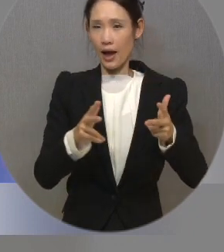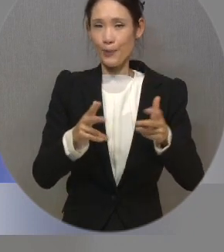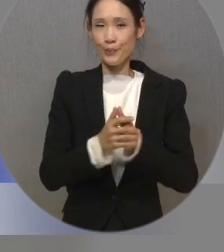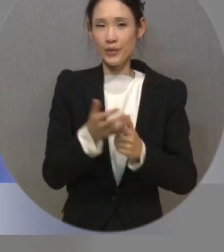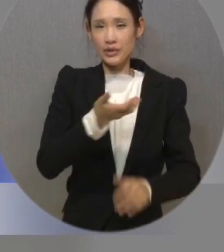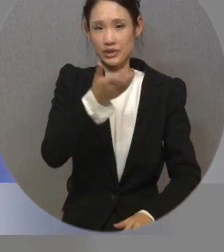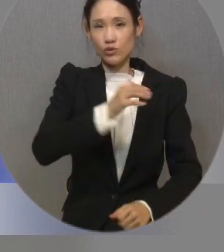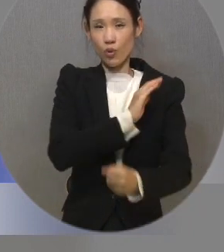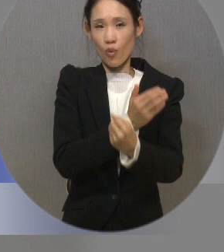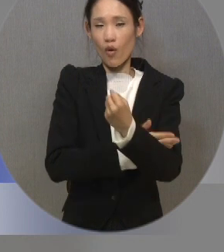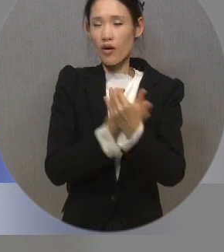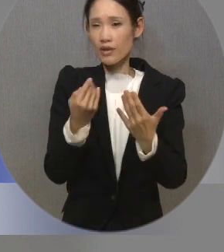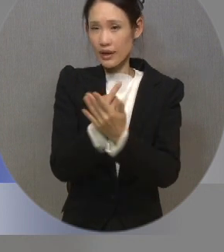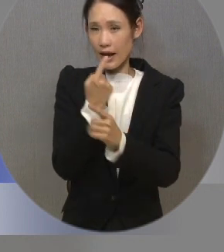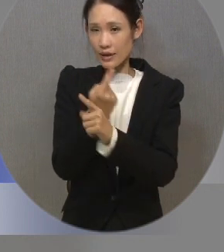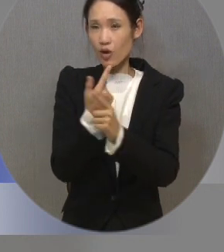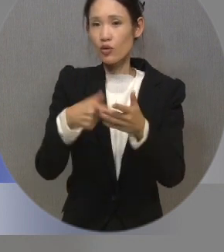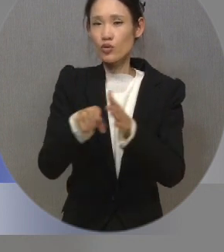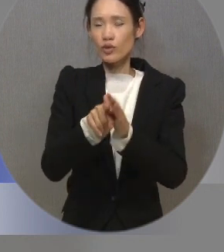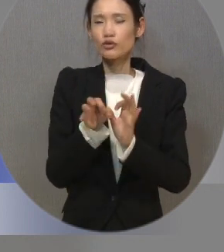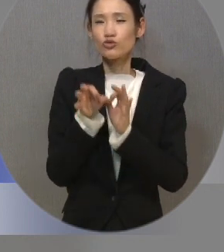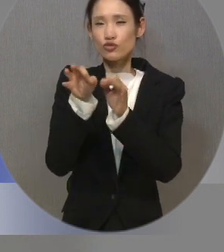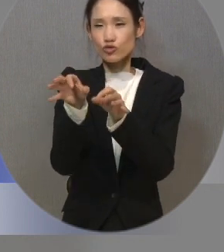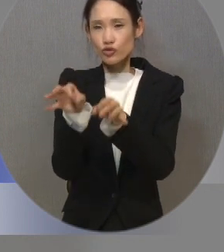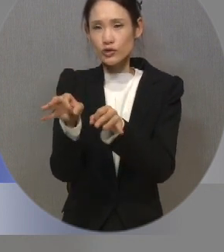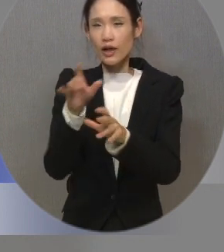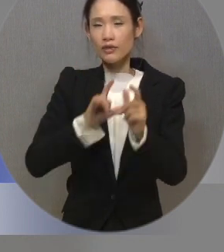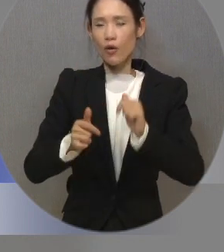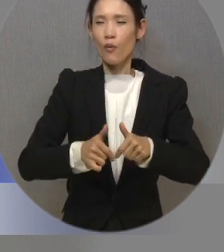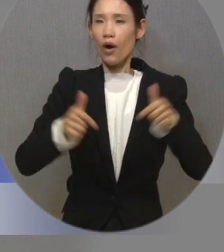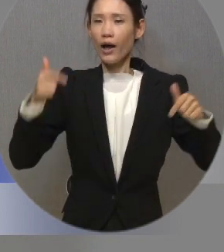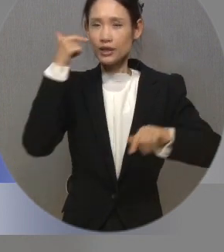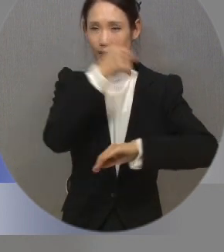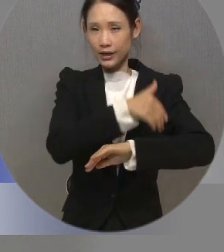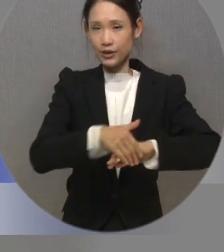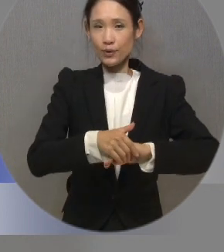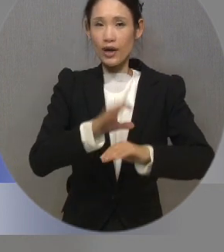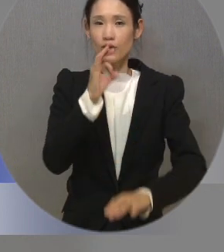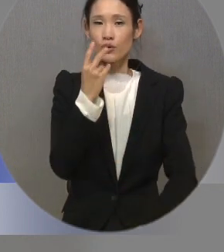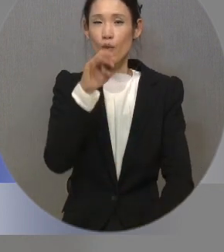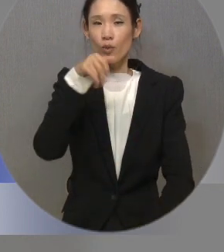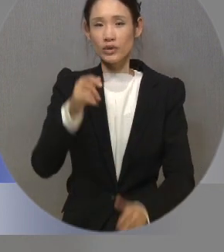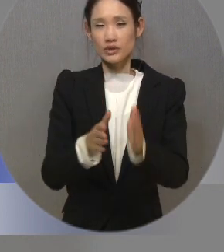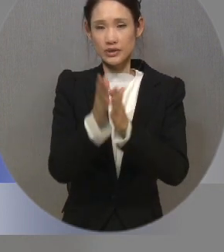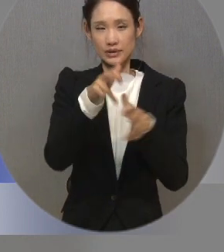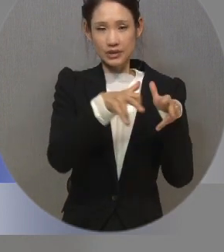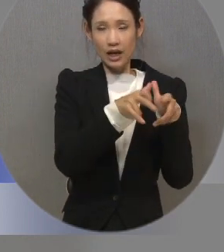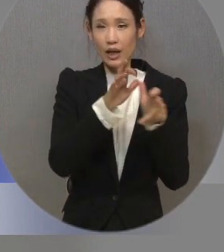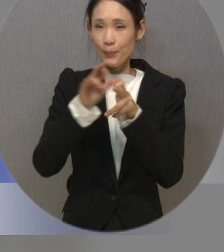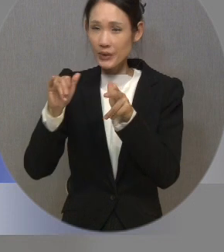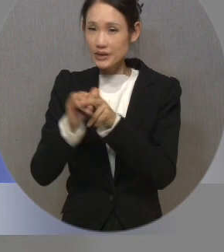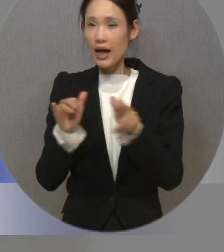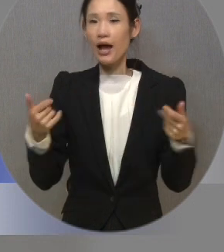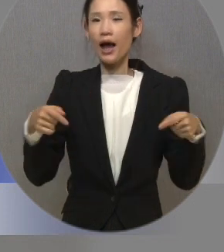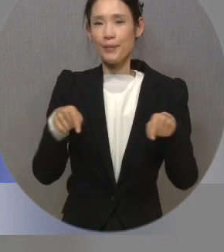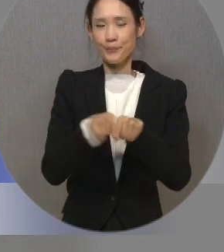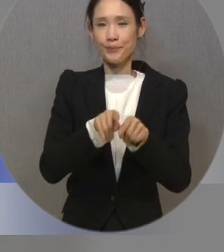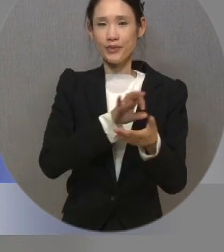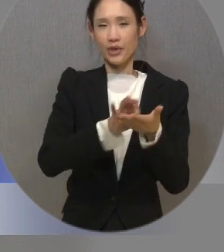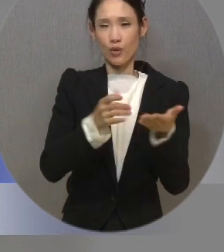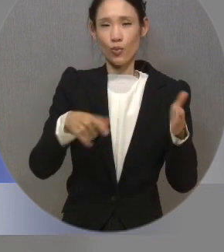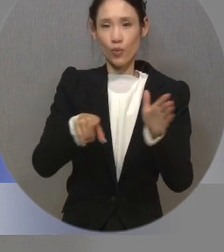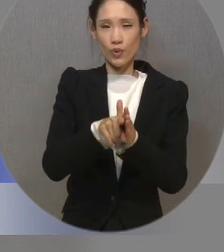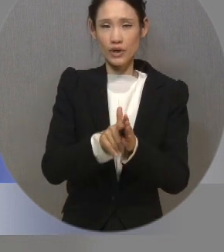선을 위한 투자를 확대하겠다고 밝혔는데요 또한 용인 씨는 장애인과 비장애인이 함께 이용할 수 있는